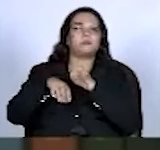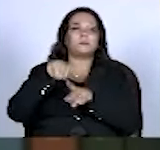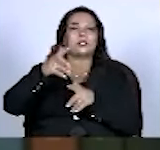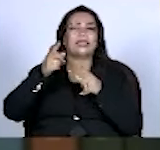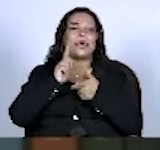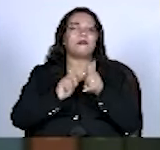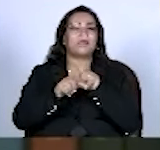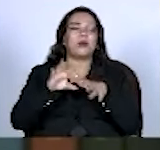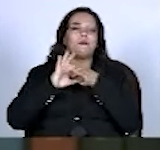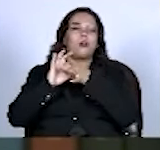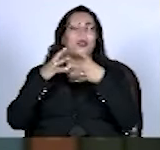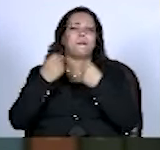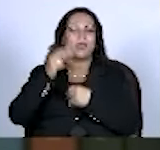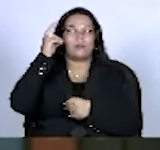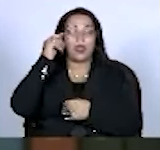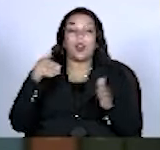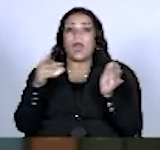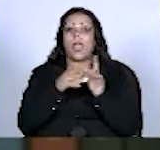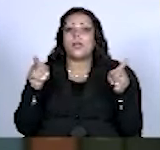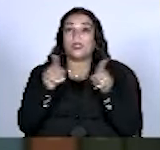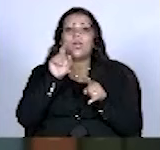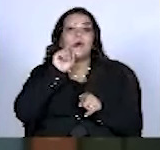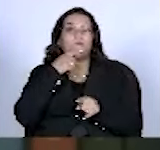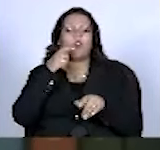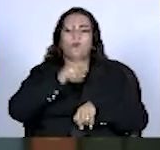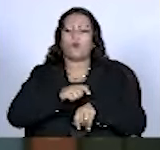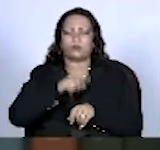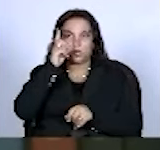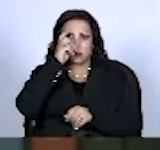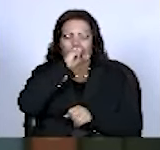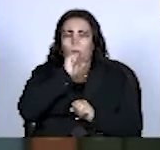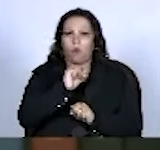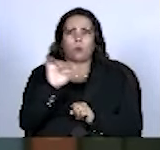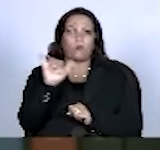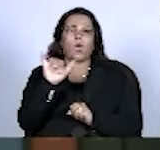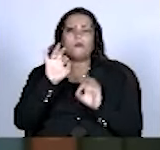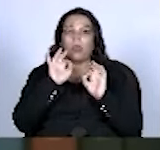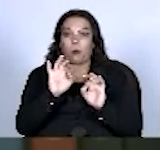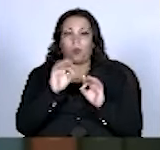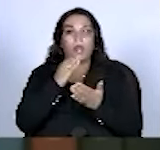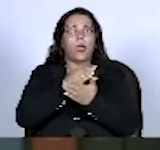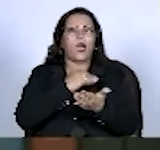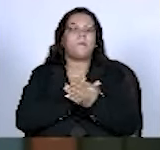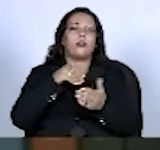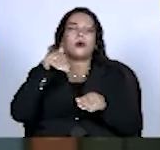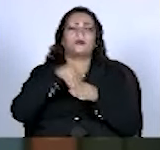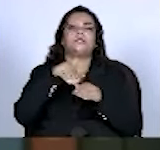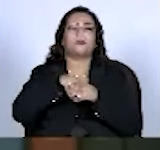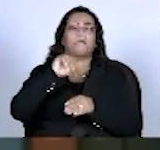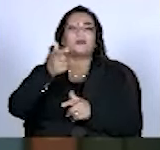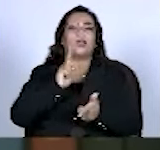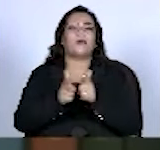العلاقه مع اسرائيل الى اي حد في فتره عصيبه جدا ودقيقه جدا قبل اجراء الانتخابات